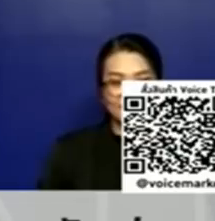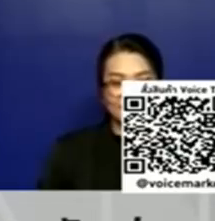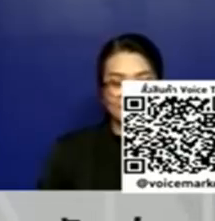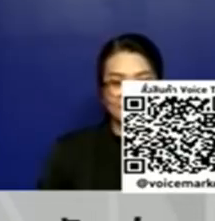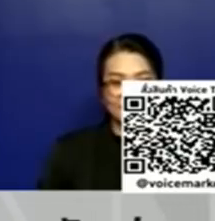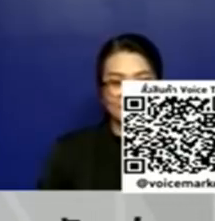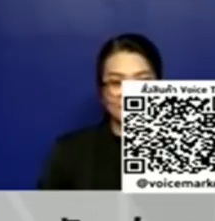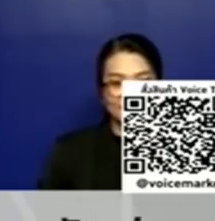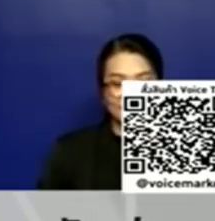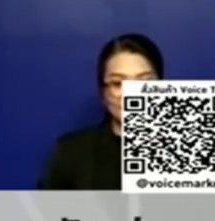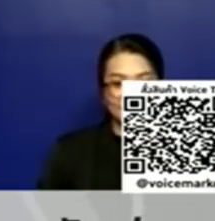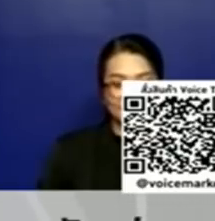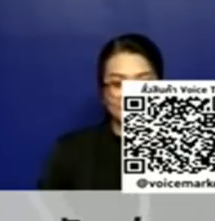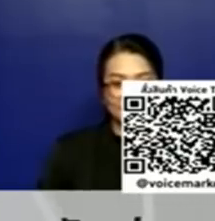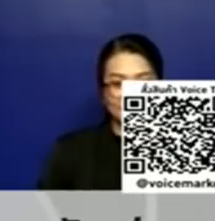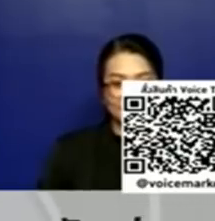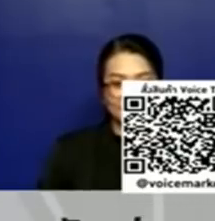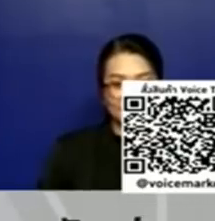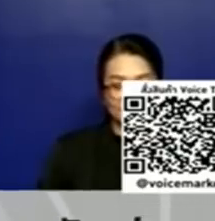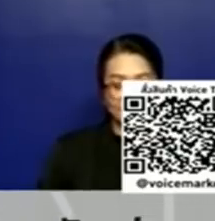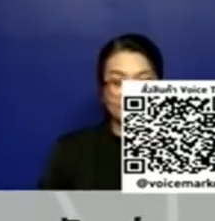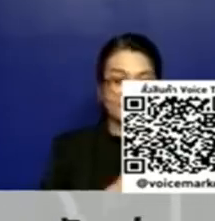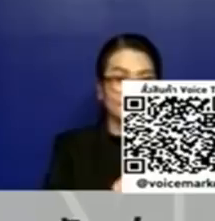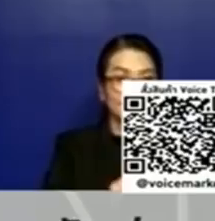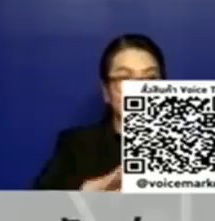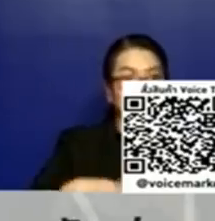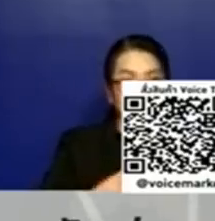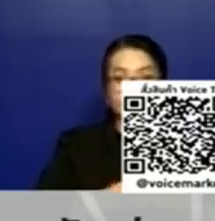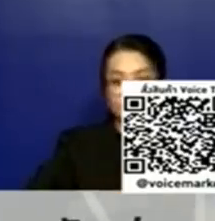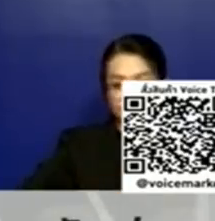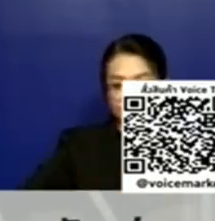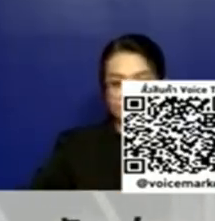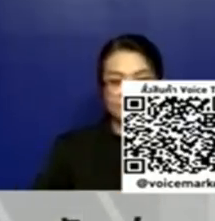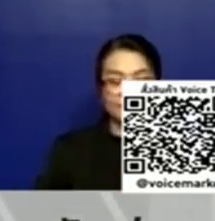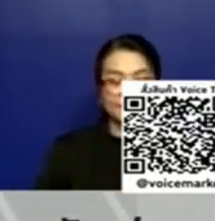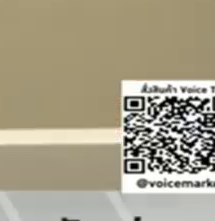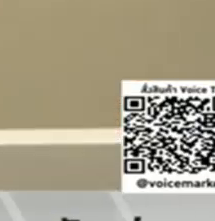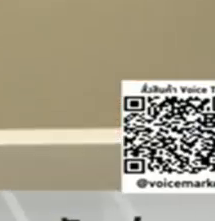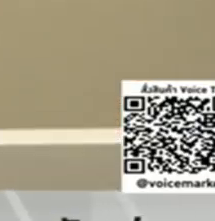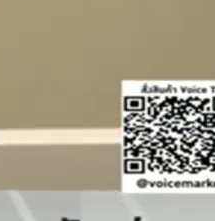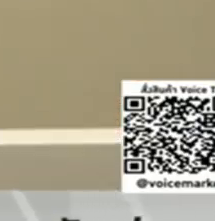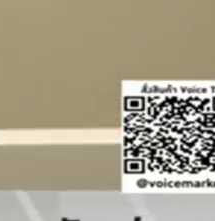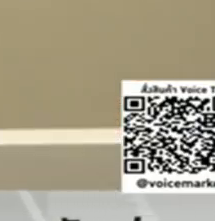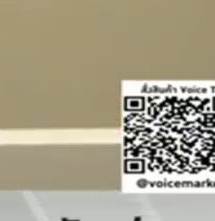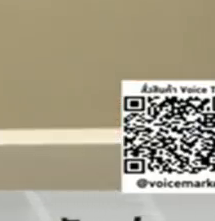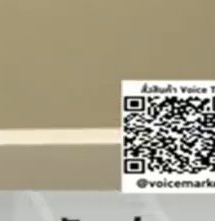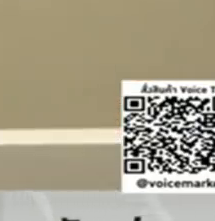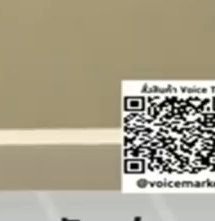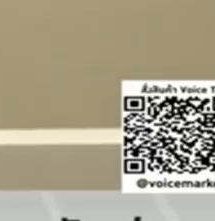ลักๆแล้วก็คือตอบแบบไม่ต้องทำการบ้าน2ก็คือทั้งที่การบ้านทั้งหมดเนี่ยเป็นการบ้าน